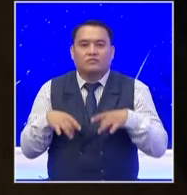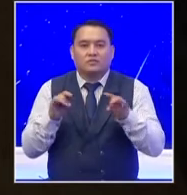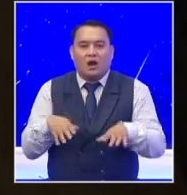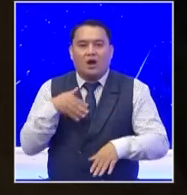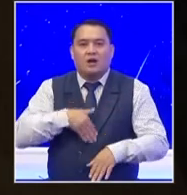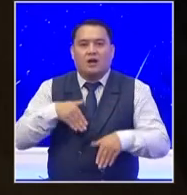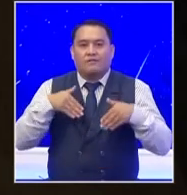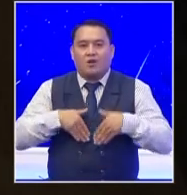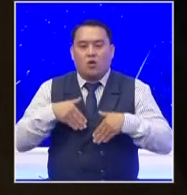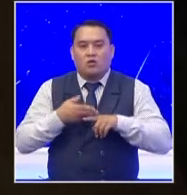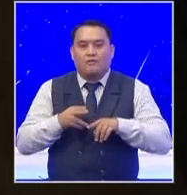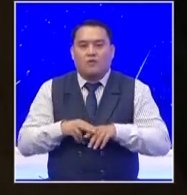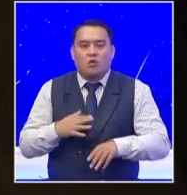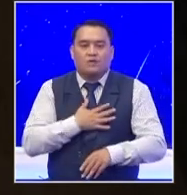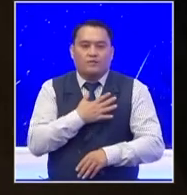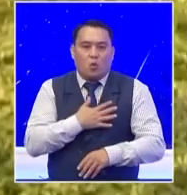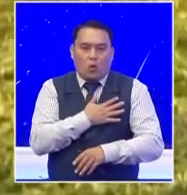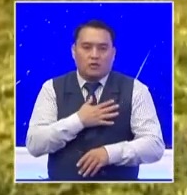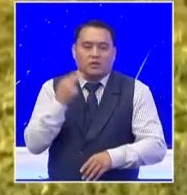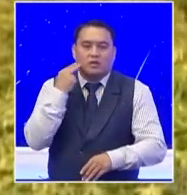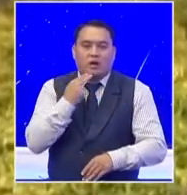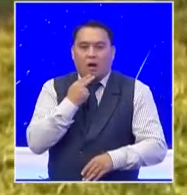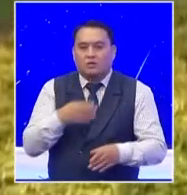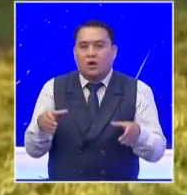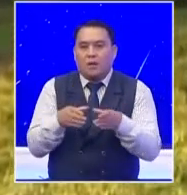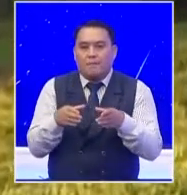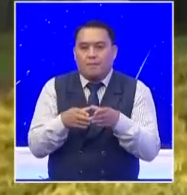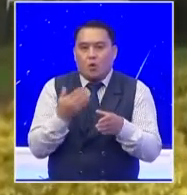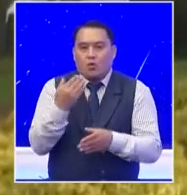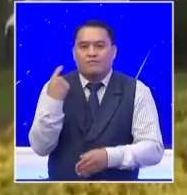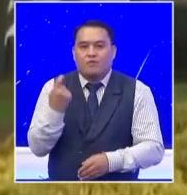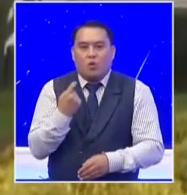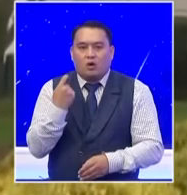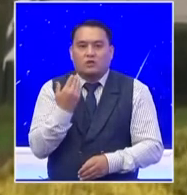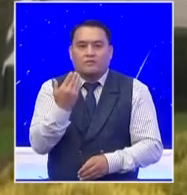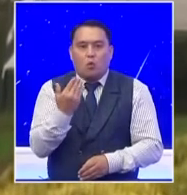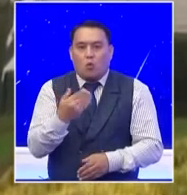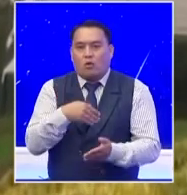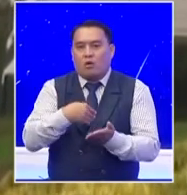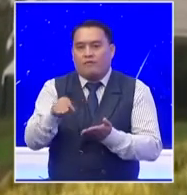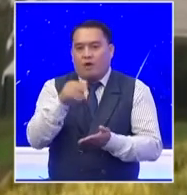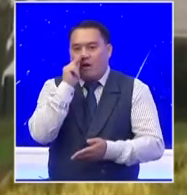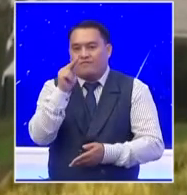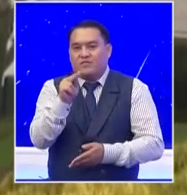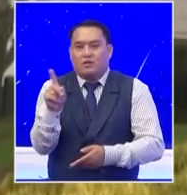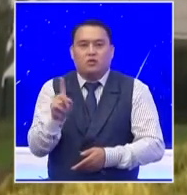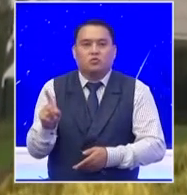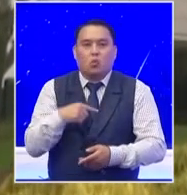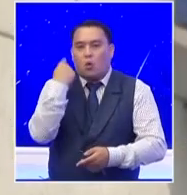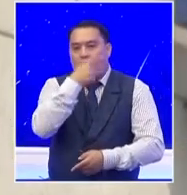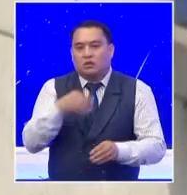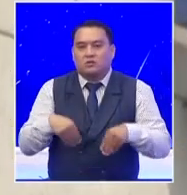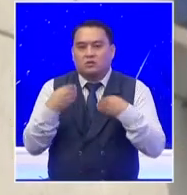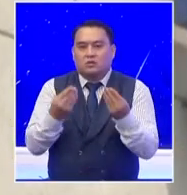ведет американская корпорация Microsoft. Китайская компания ByteDance, владеющая TikTok, отвергает обвинения в передаче личных